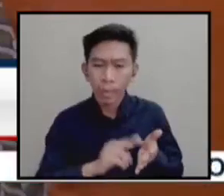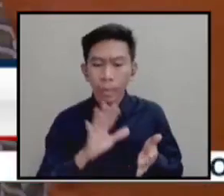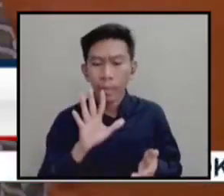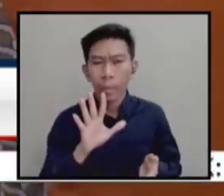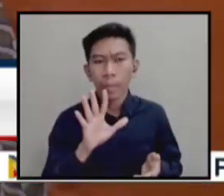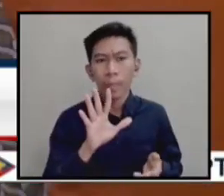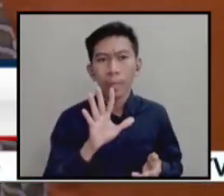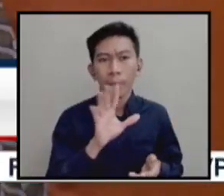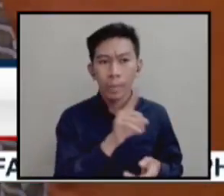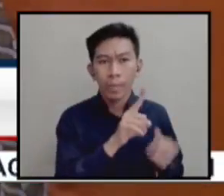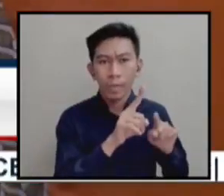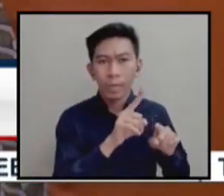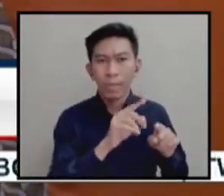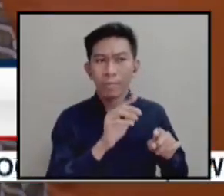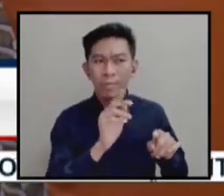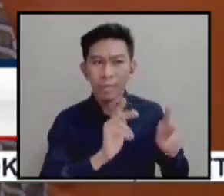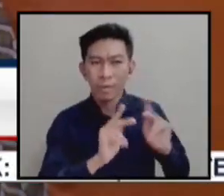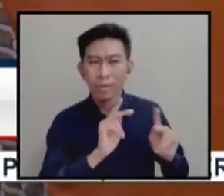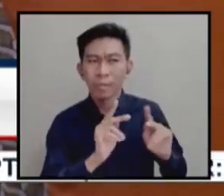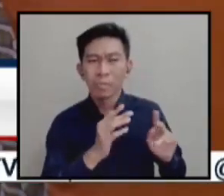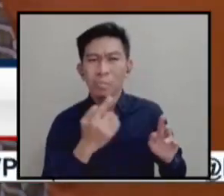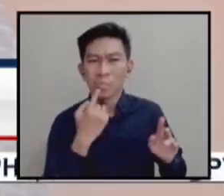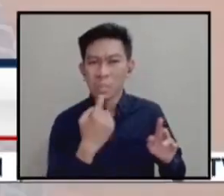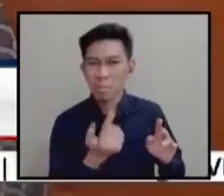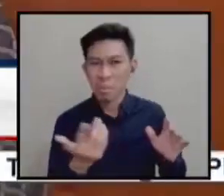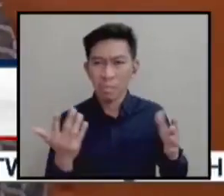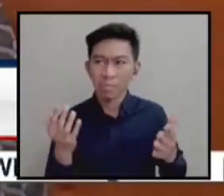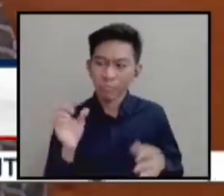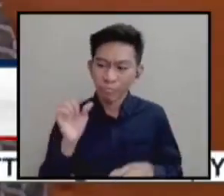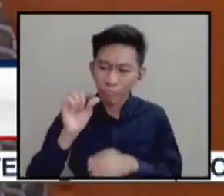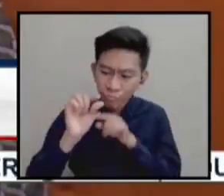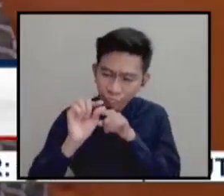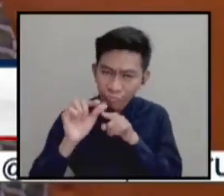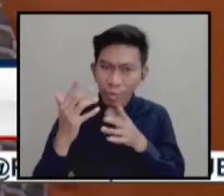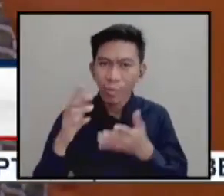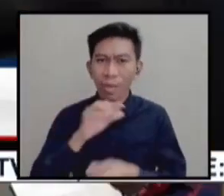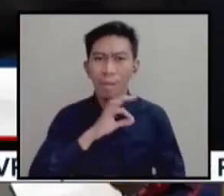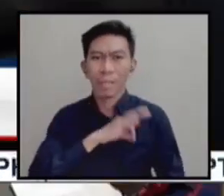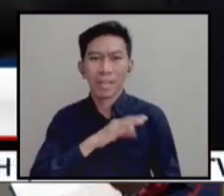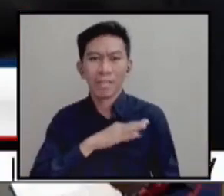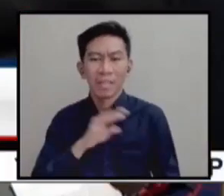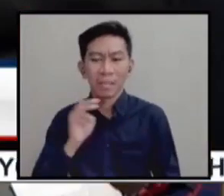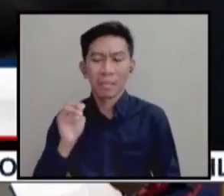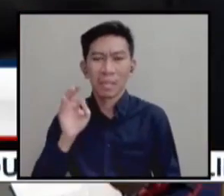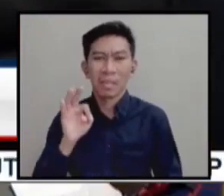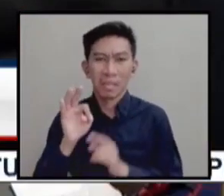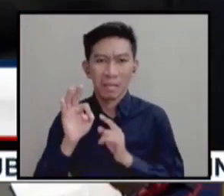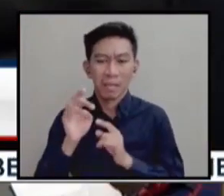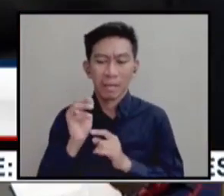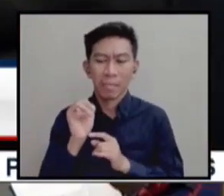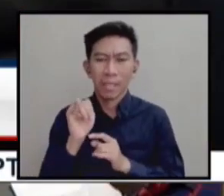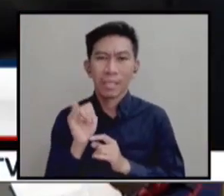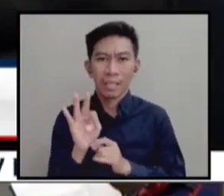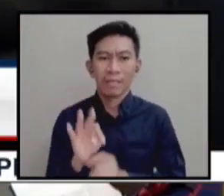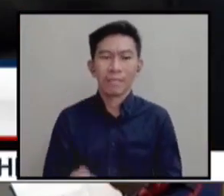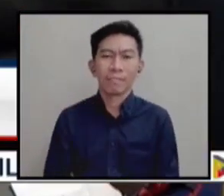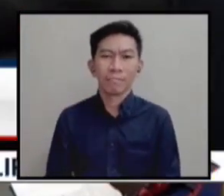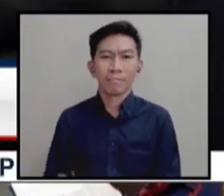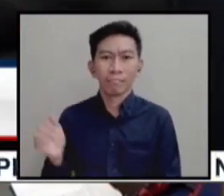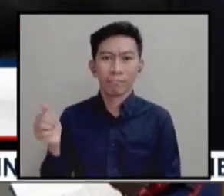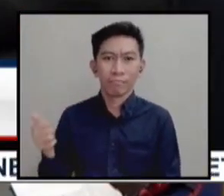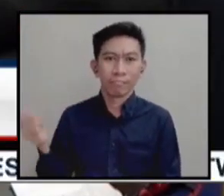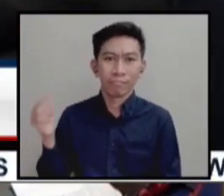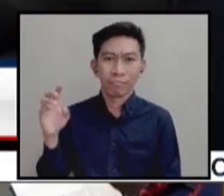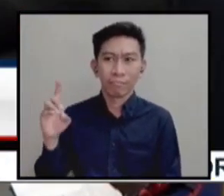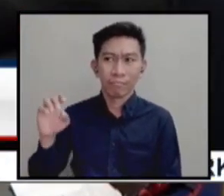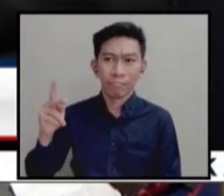nagsabing maliit o wala silang matatanggap na benepisyo sa MIF. Unang sinabi ni Jokno na umaasa siyang magiging operational na ang MIF